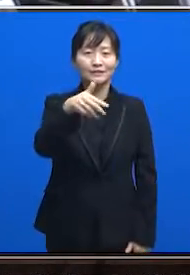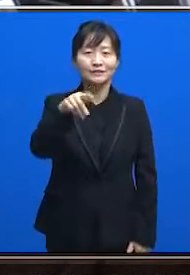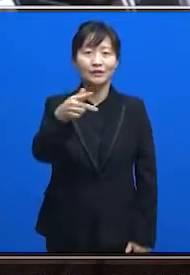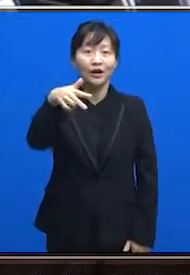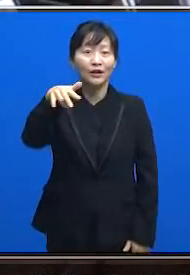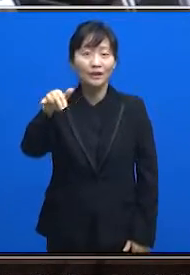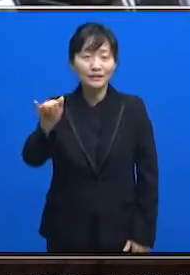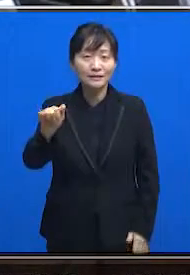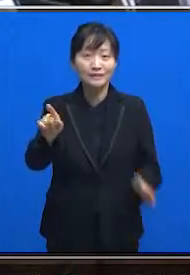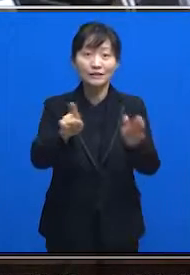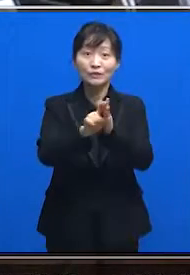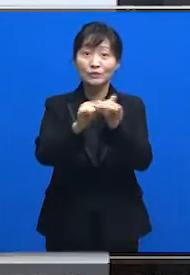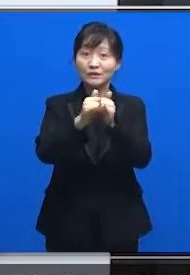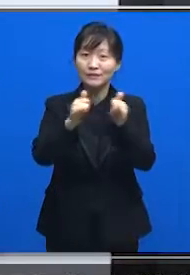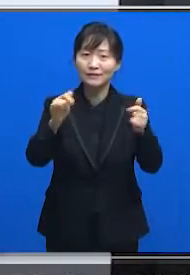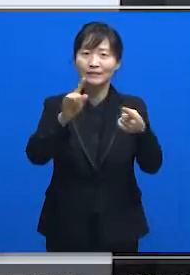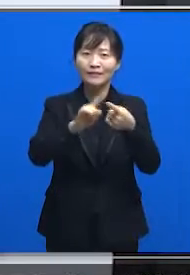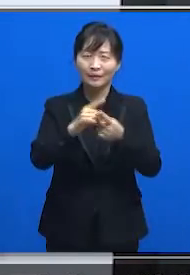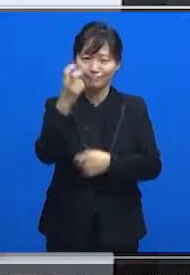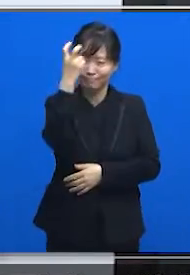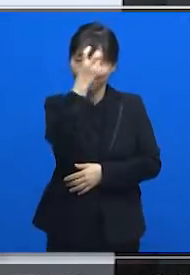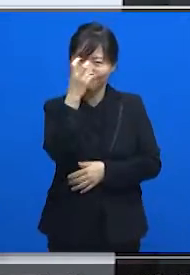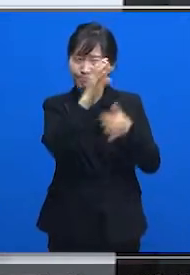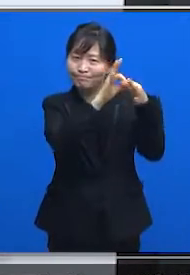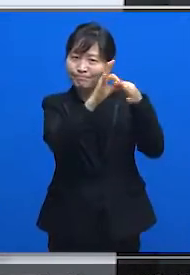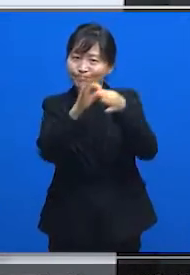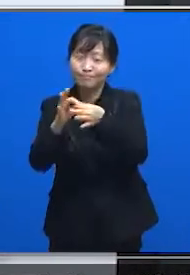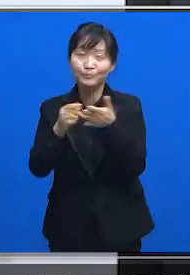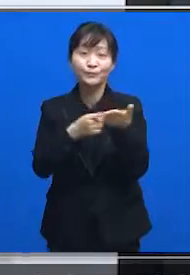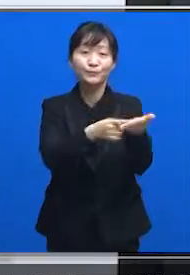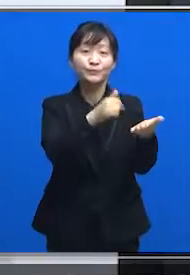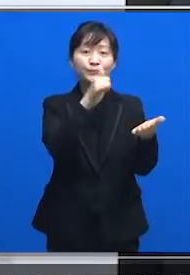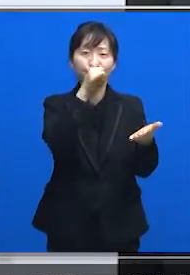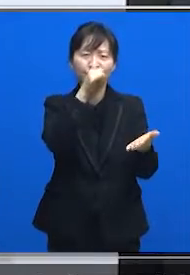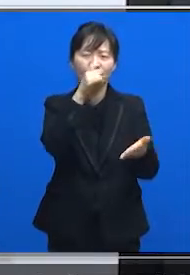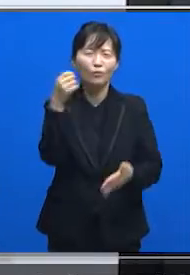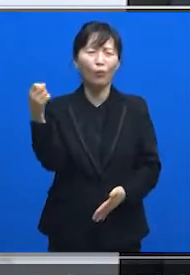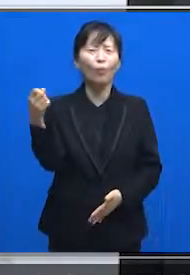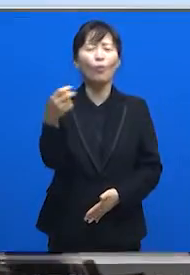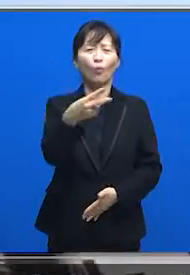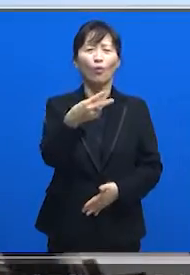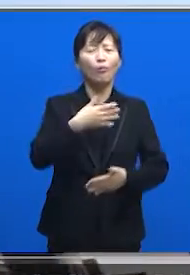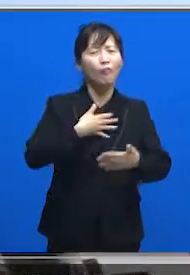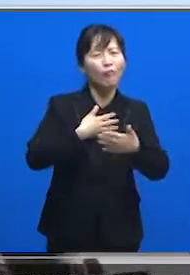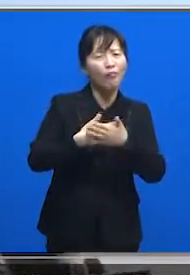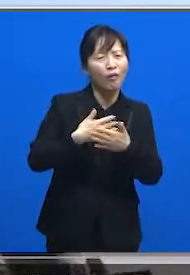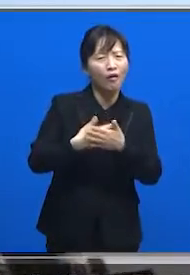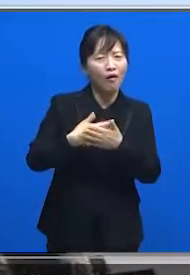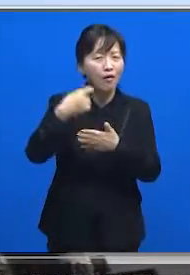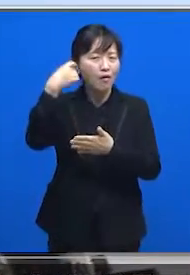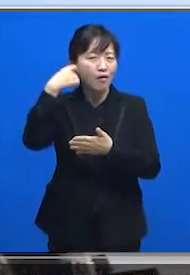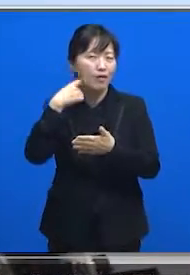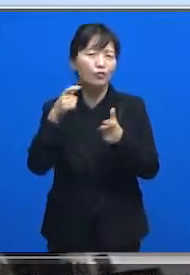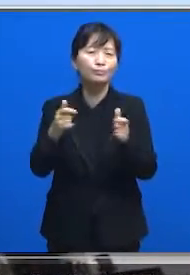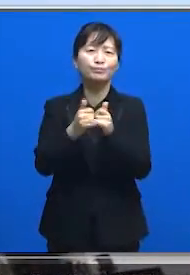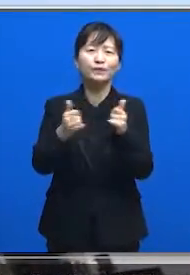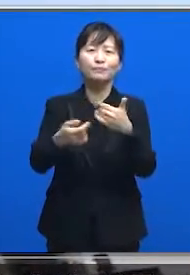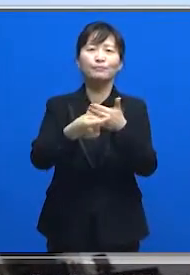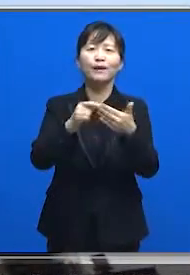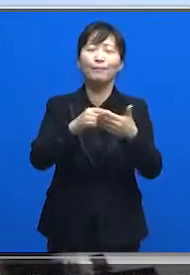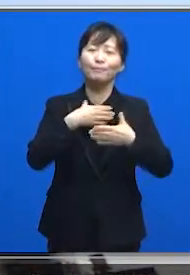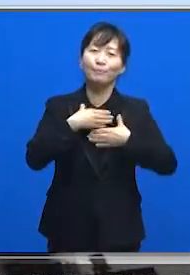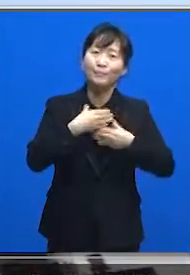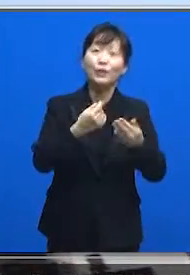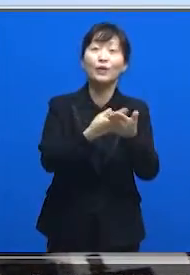유학생 신천지 신도 등에 대한 모니터링을 지속적으로 추진하고 있습니다 또한 불안과